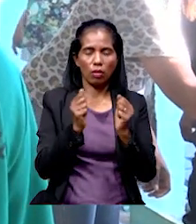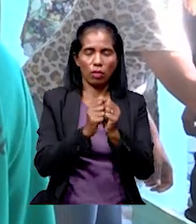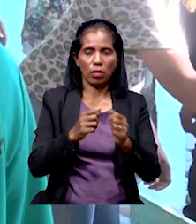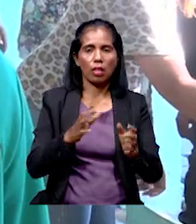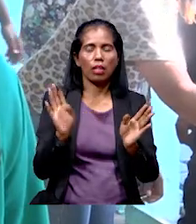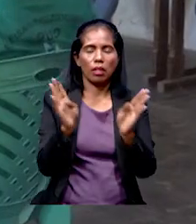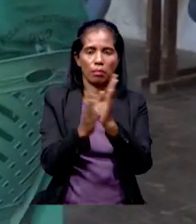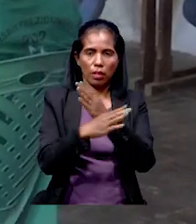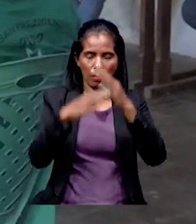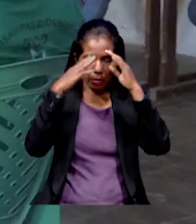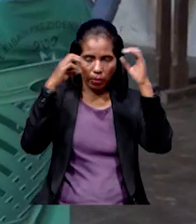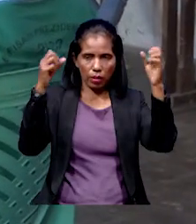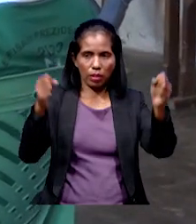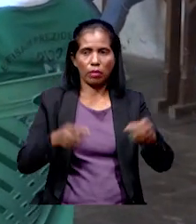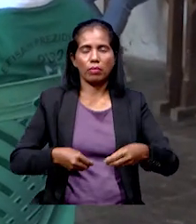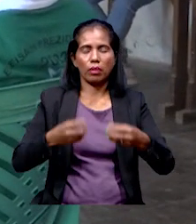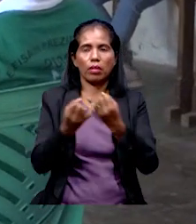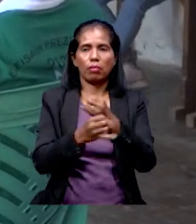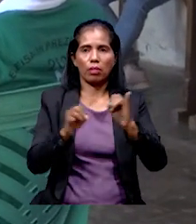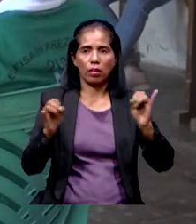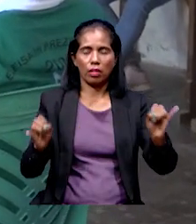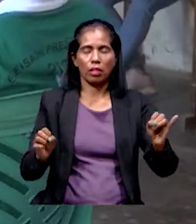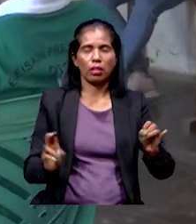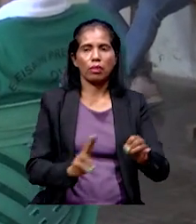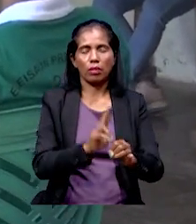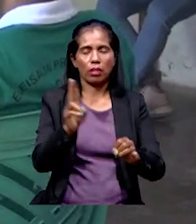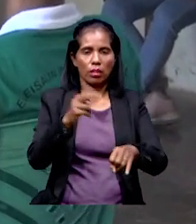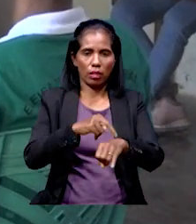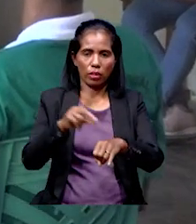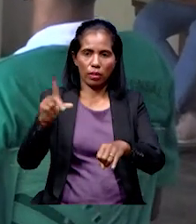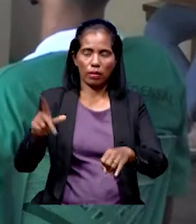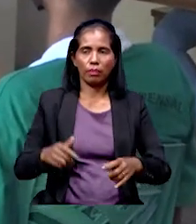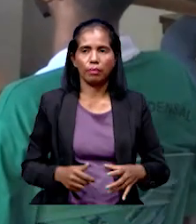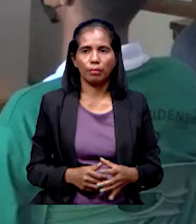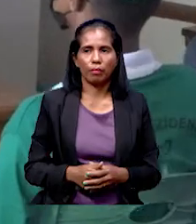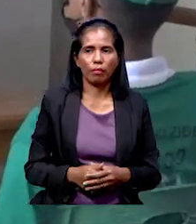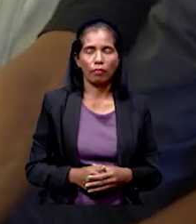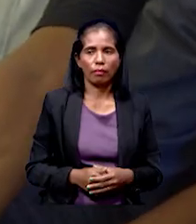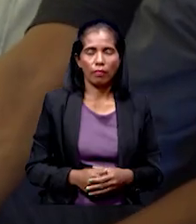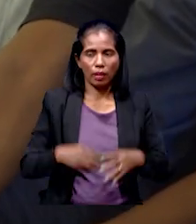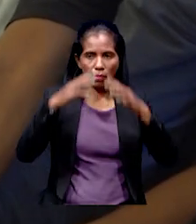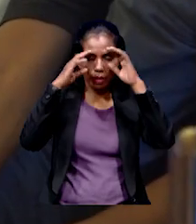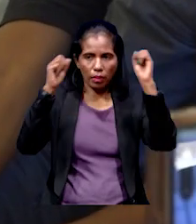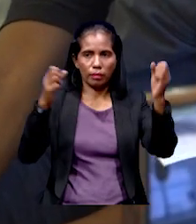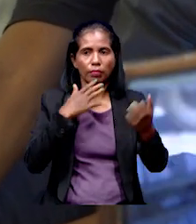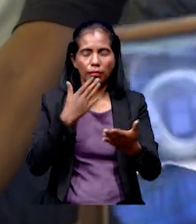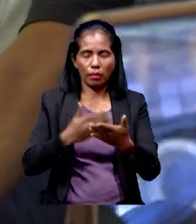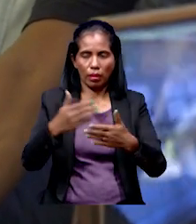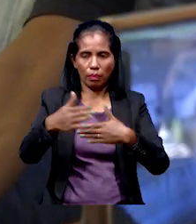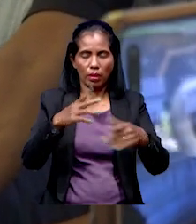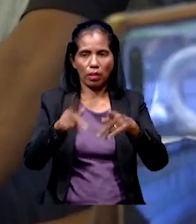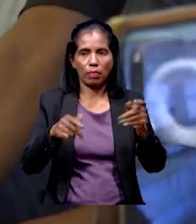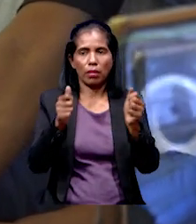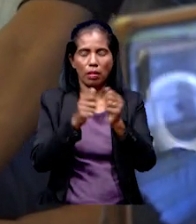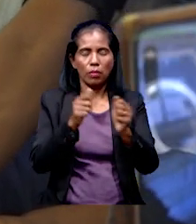chefe estadu nebe bele garantia independencia no unidade nasional. Presidente da mais próximo, presidente da Bessi Povo, a moto